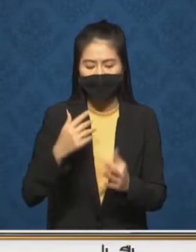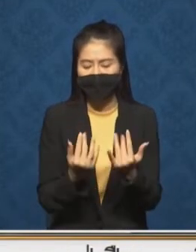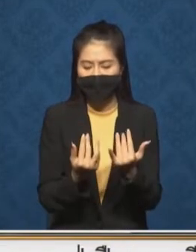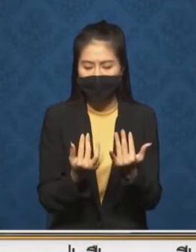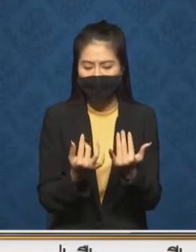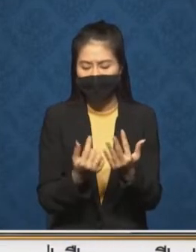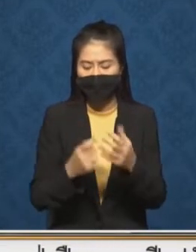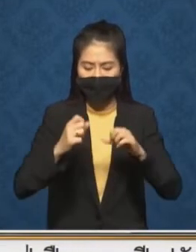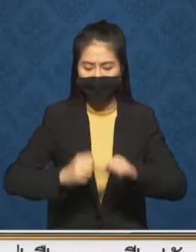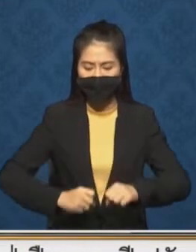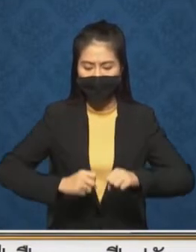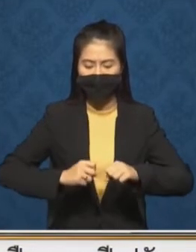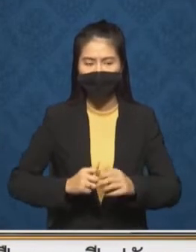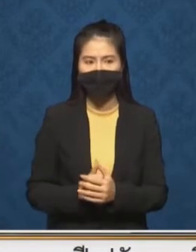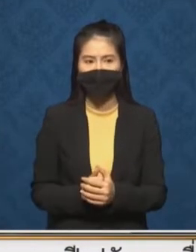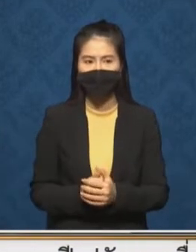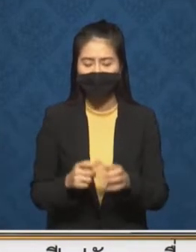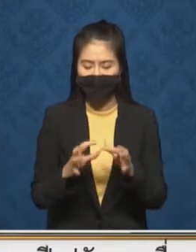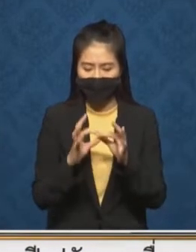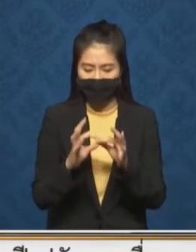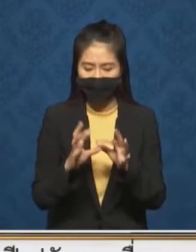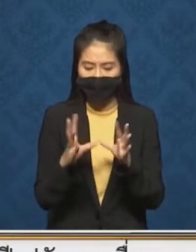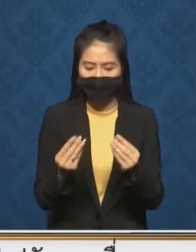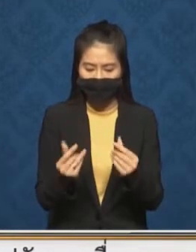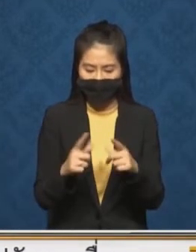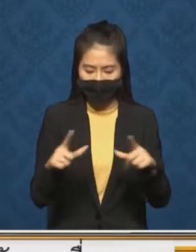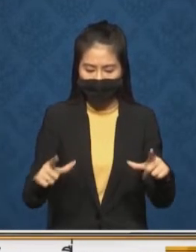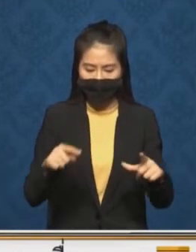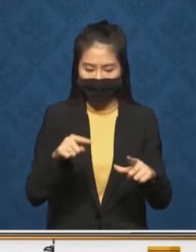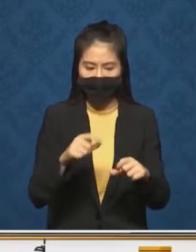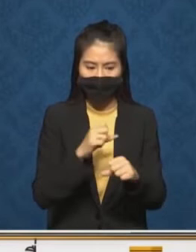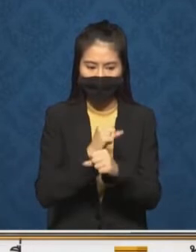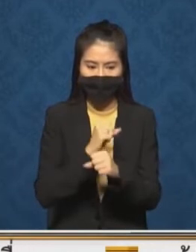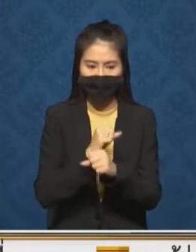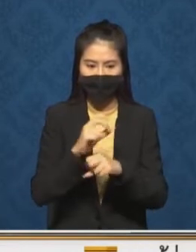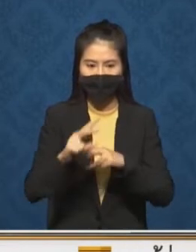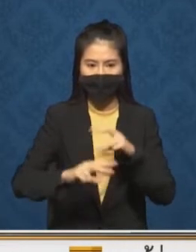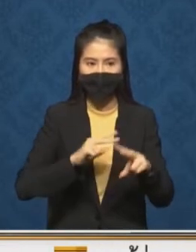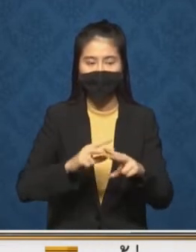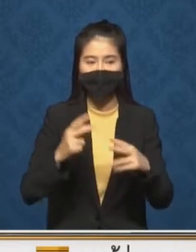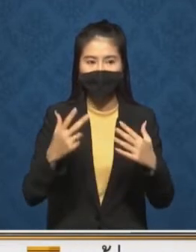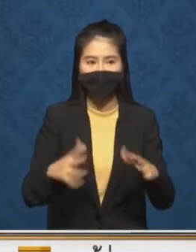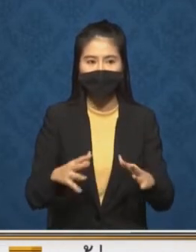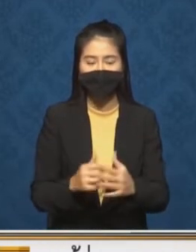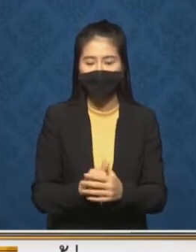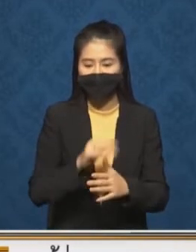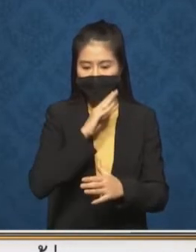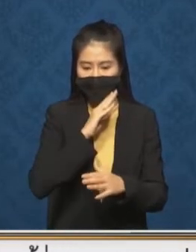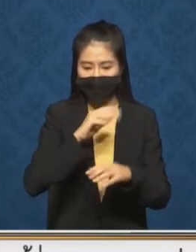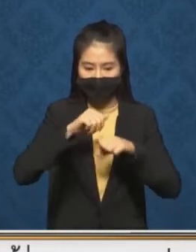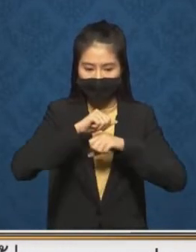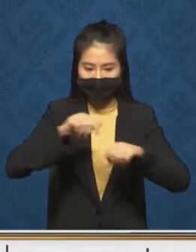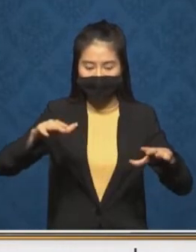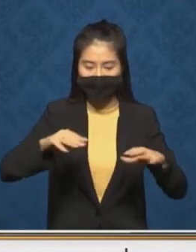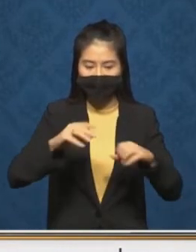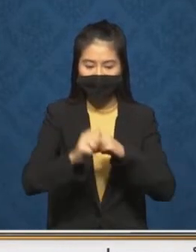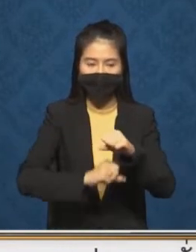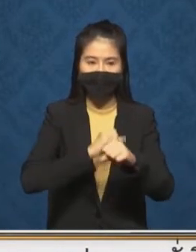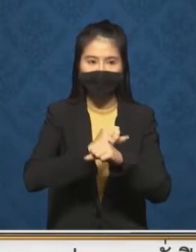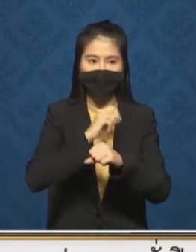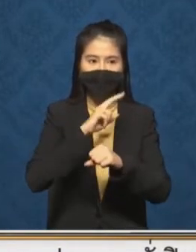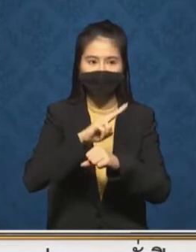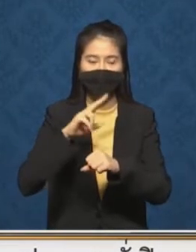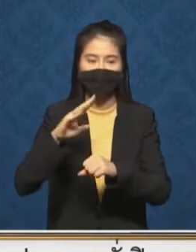ในพ้นที่ชัดเจนวเปพ้นที่พิภาคและมีการสำรจรวมแล้วแล้วถ้าเกิดประกาศ One Map แนวเขตปี 43